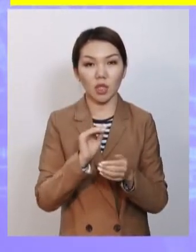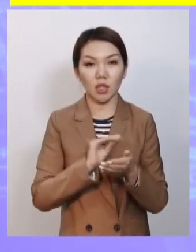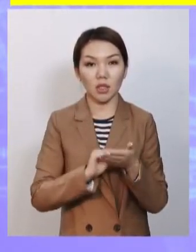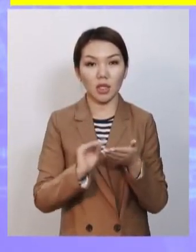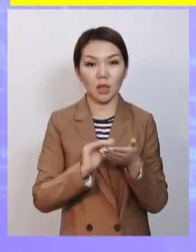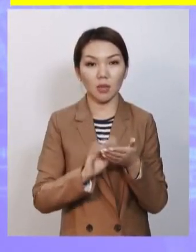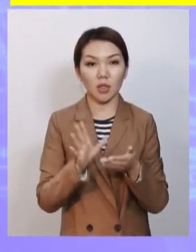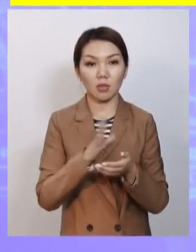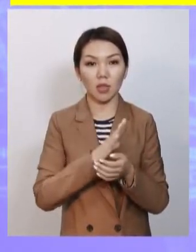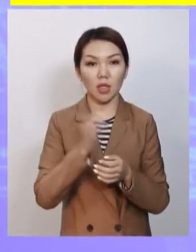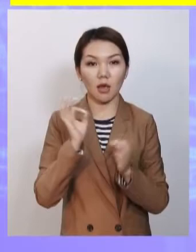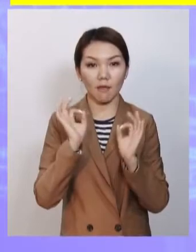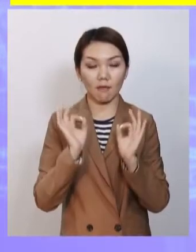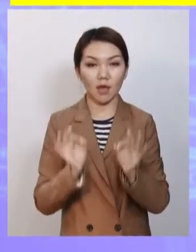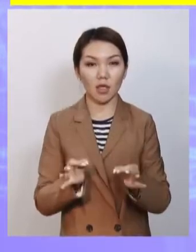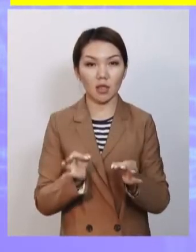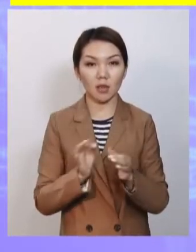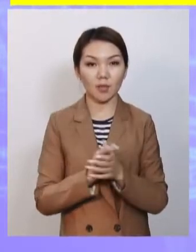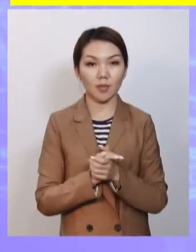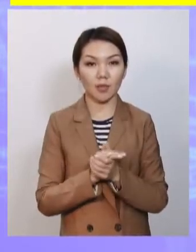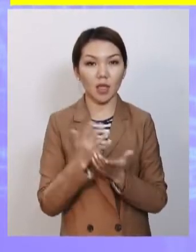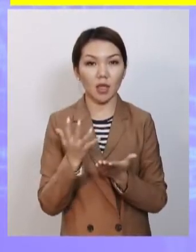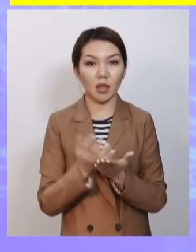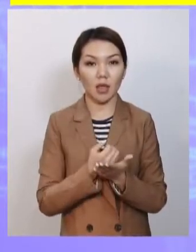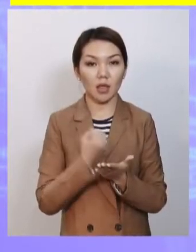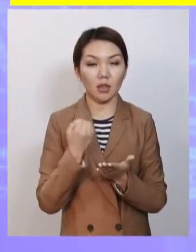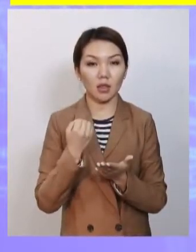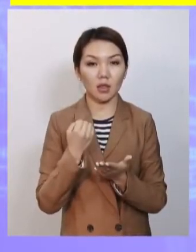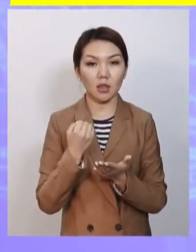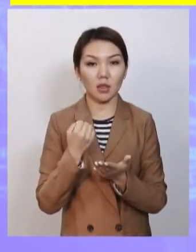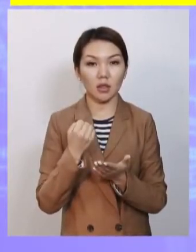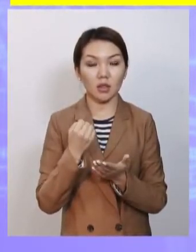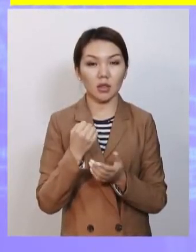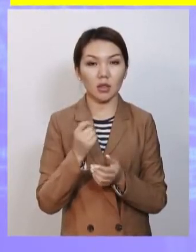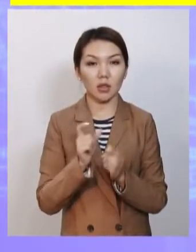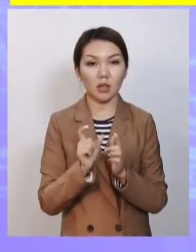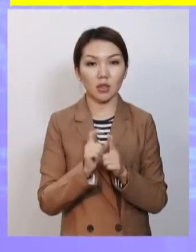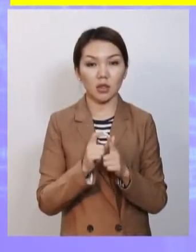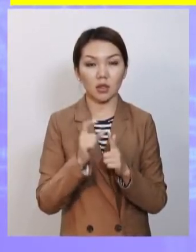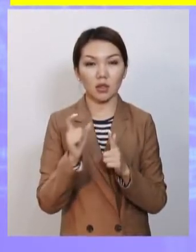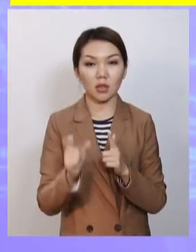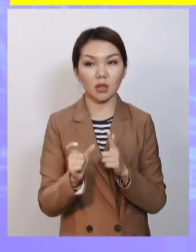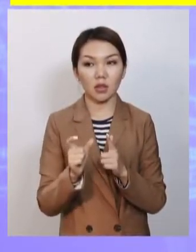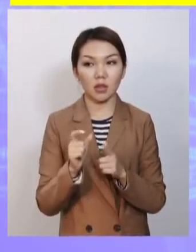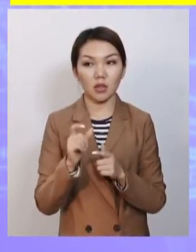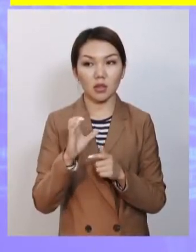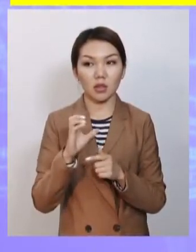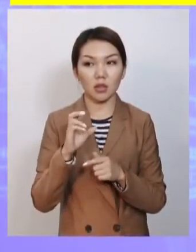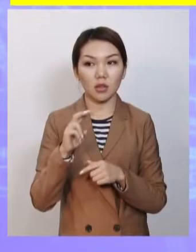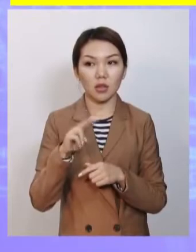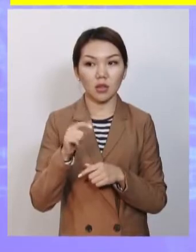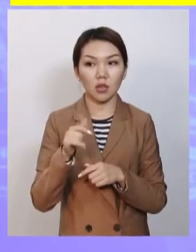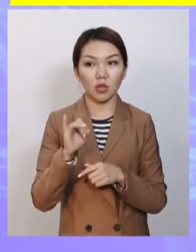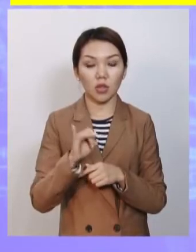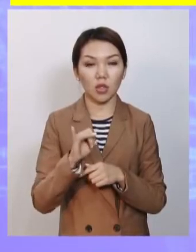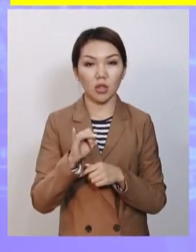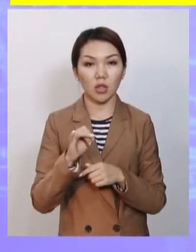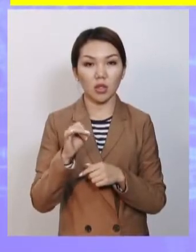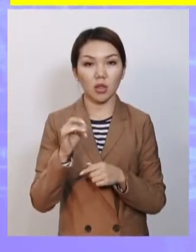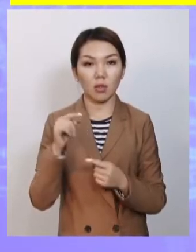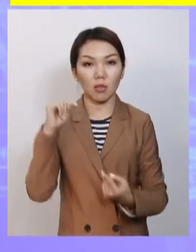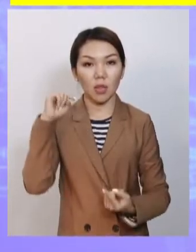верной найдите слоги соответствующие вставленным числа